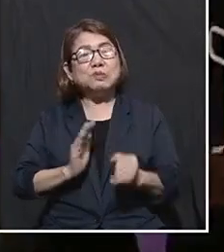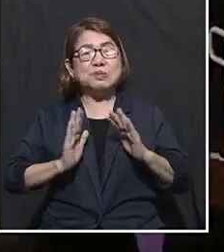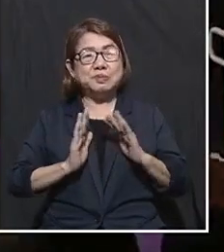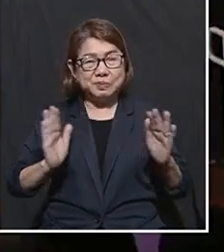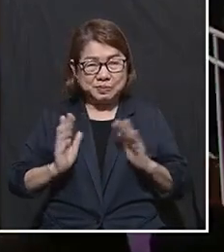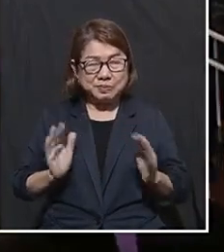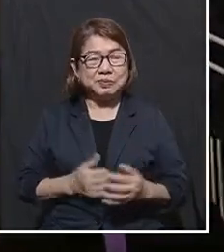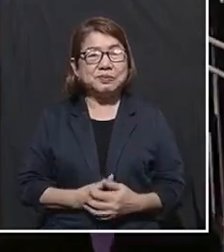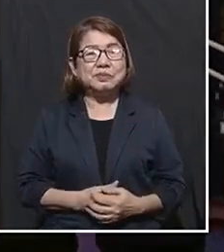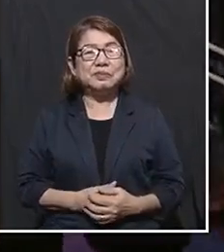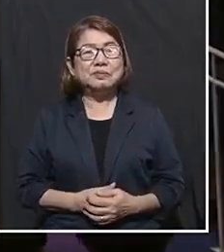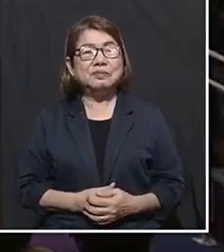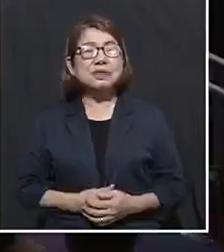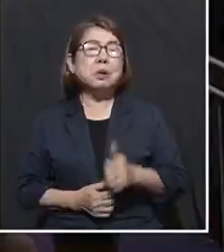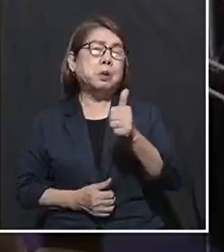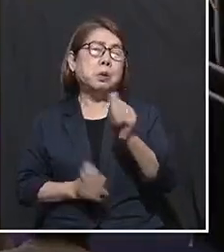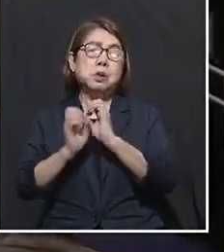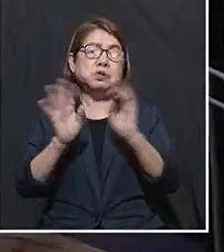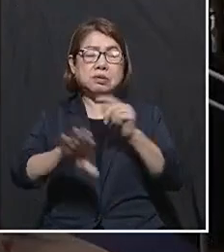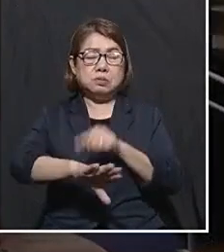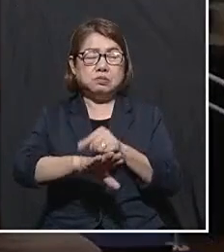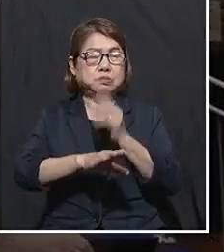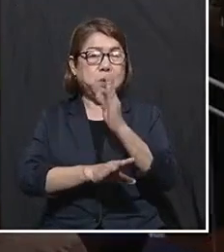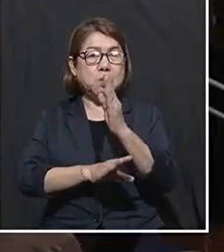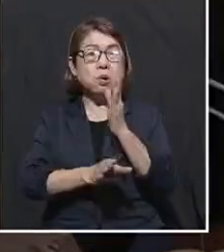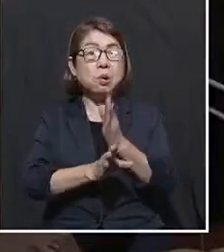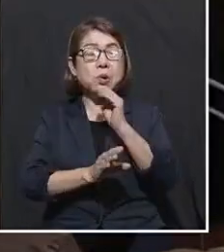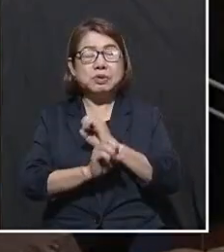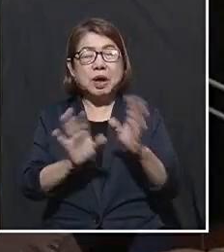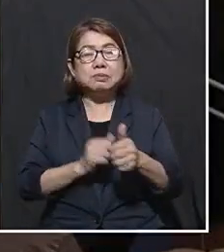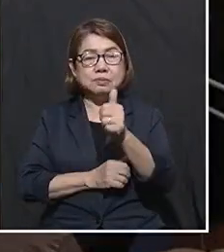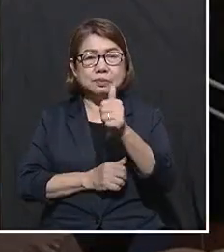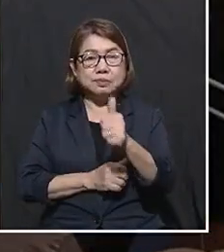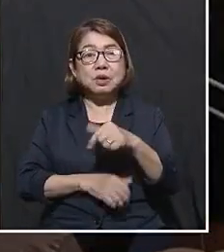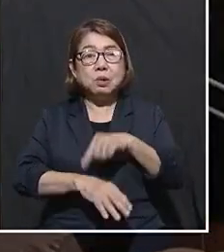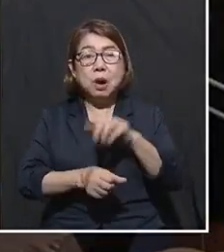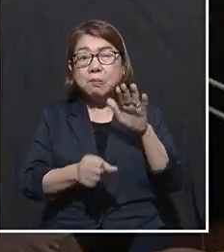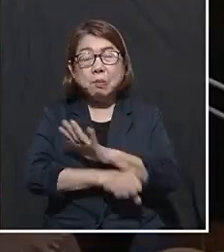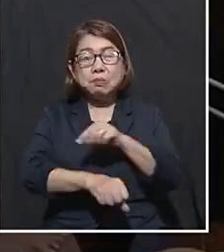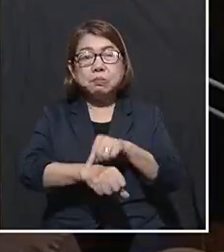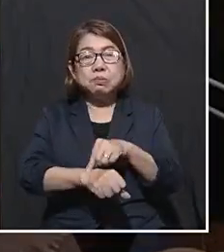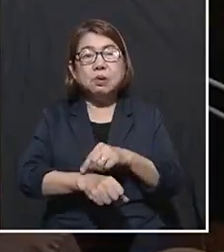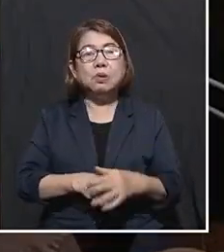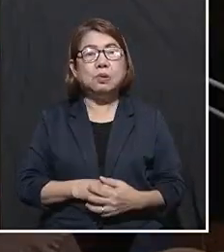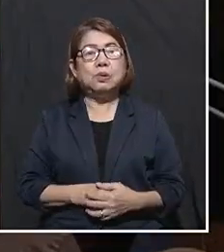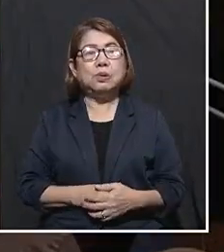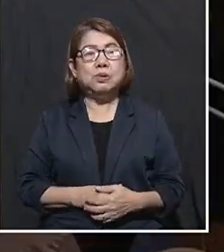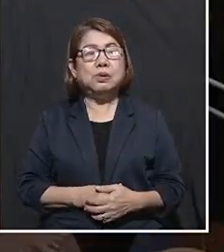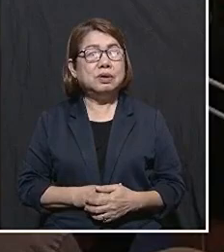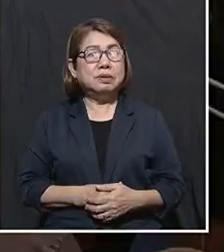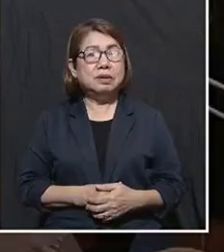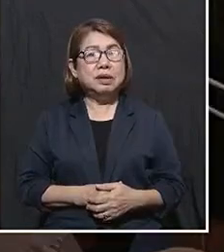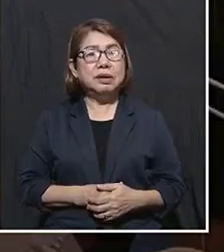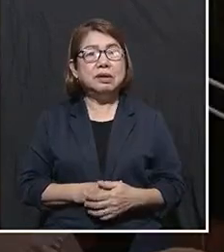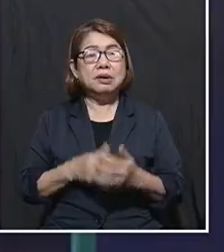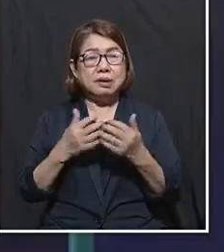ครับเวลาเป๊ะมากเลยนะฮะ สุดยอดนะคะ หมดเวลาพอดิบพอดีเลยนะฮะเอ้าเรามาฟังคอม